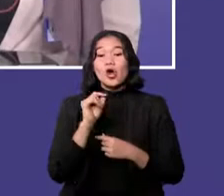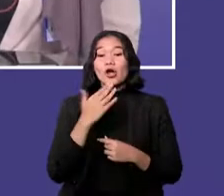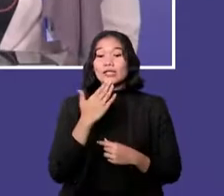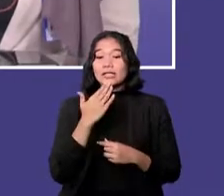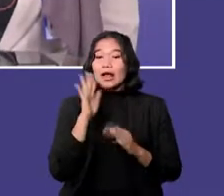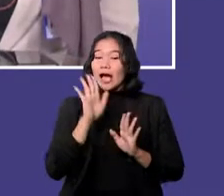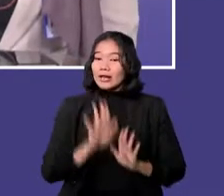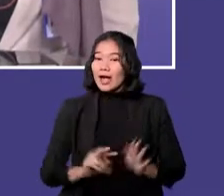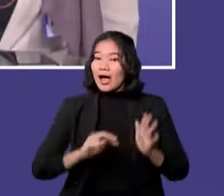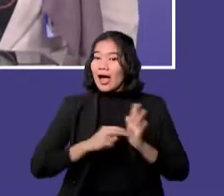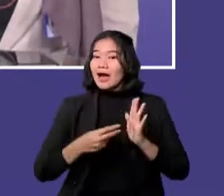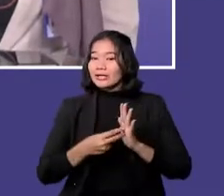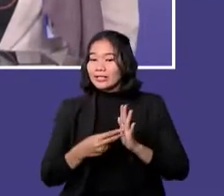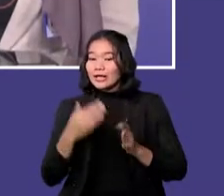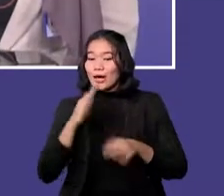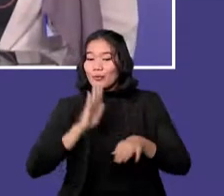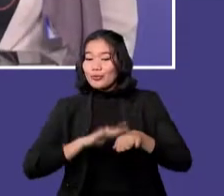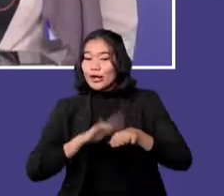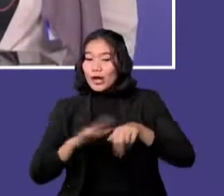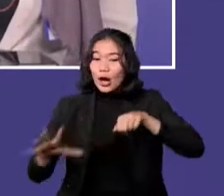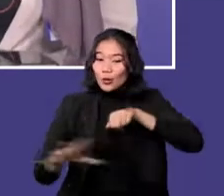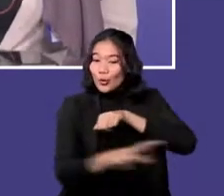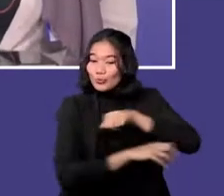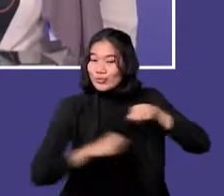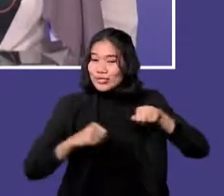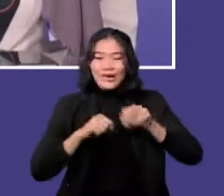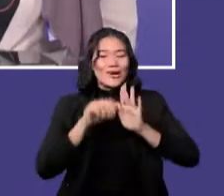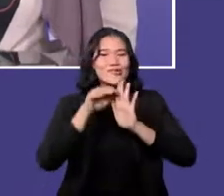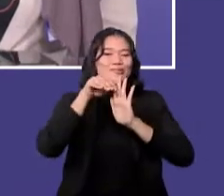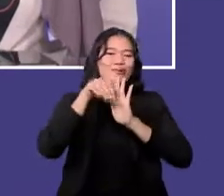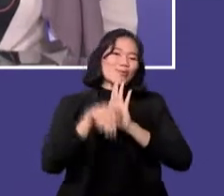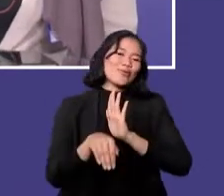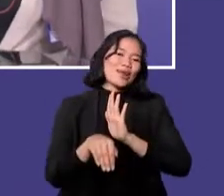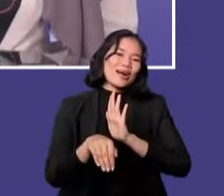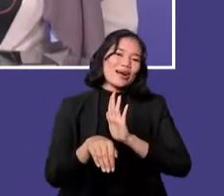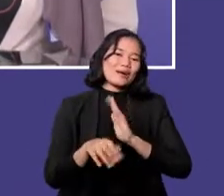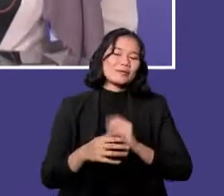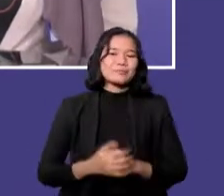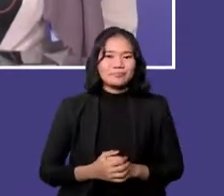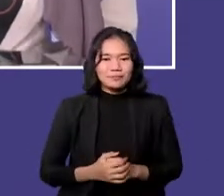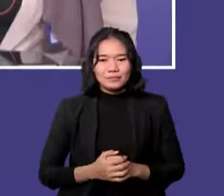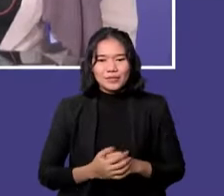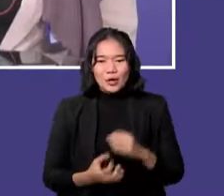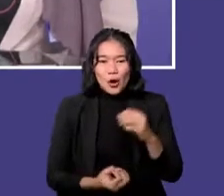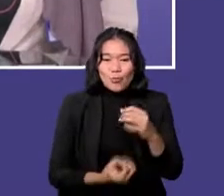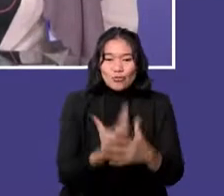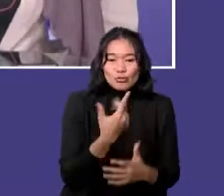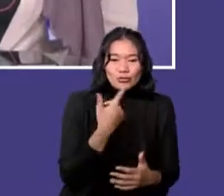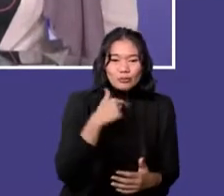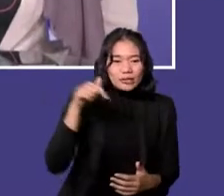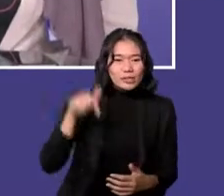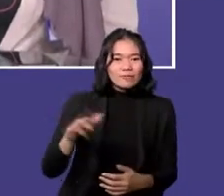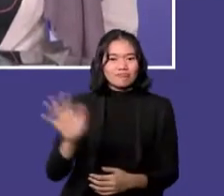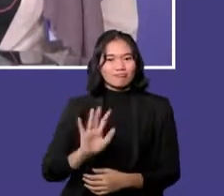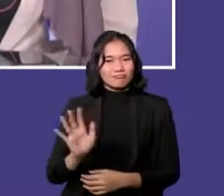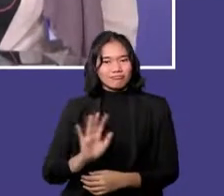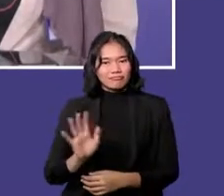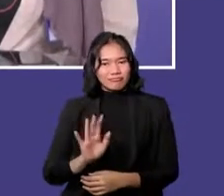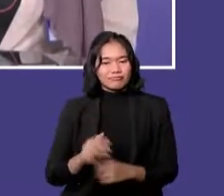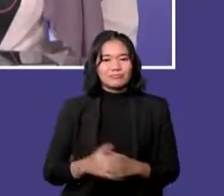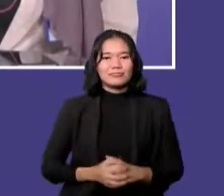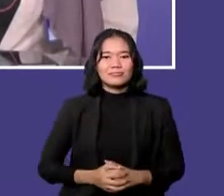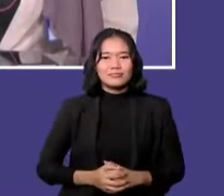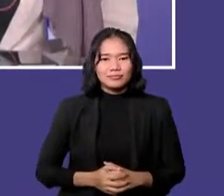mudah-mudahan korupsi juga, budaya korupsi juga tidak lagi ya, ya, muncul seperti cendawan gitu ya,